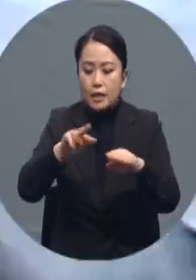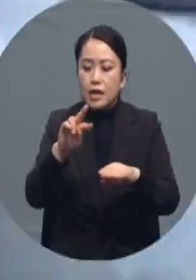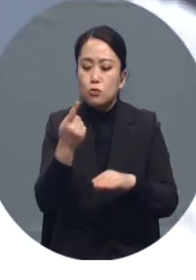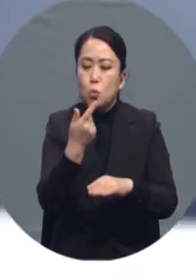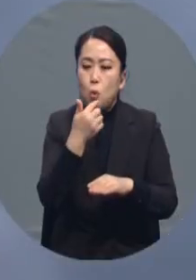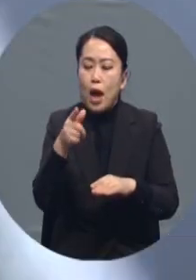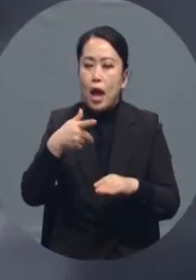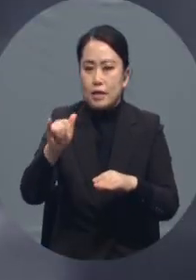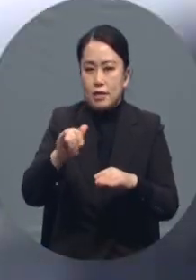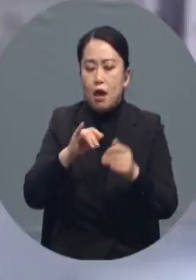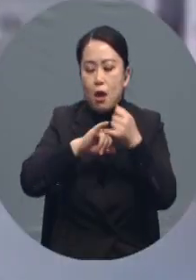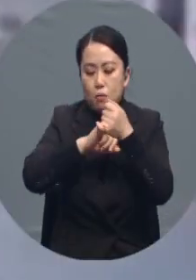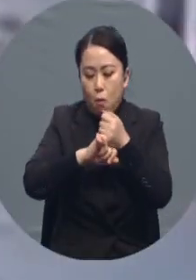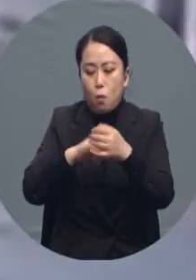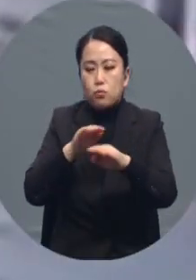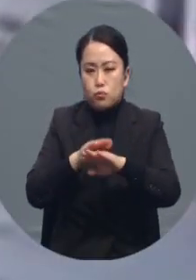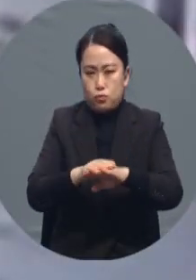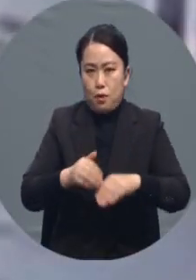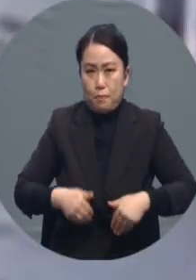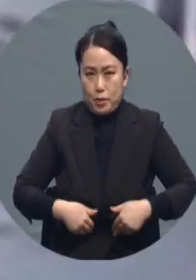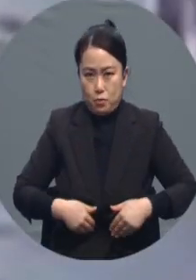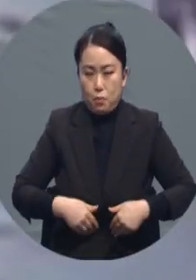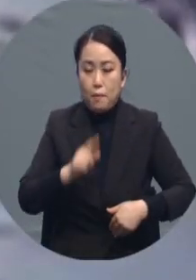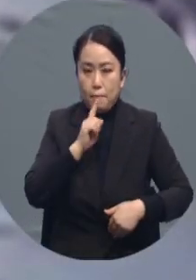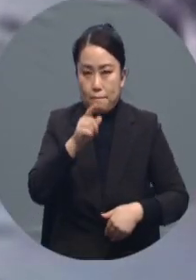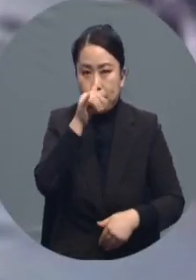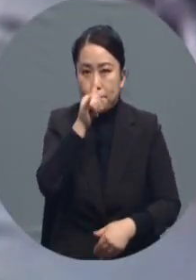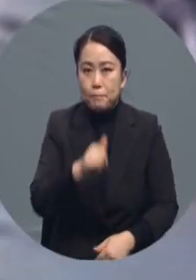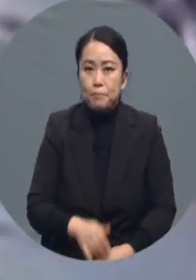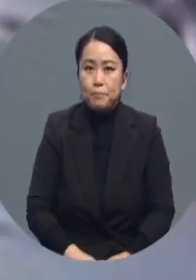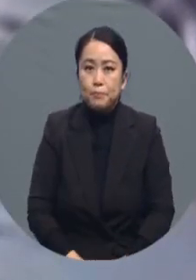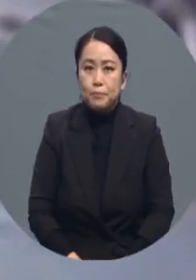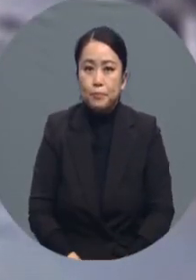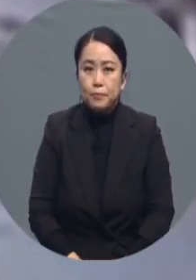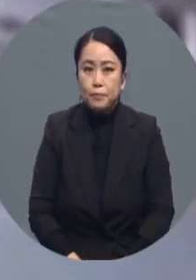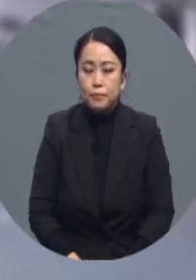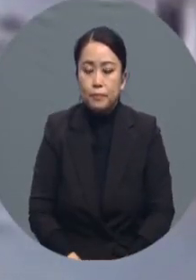최소방사는 덧붙였습니다 MBC 뉴스 송광호입니다